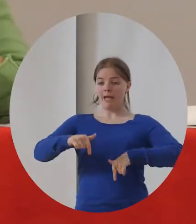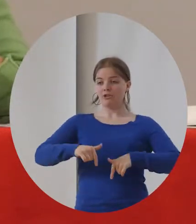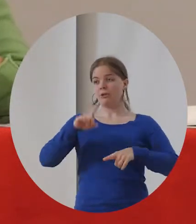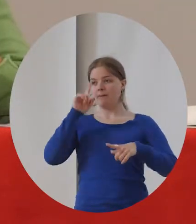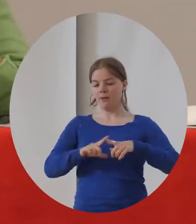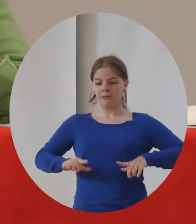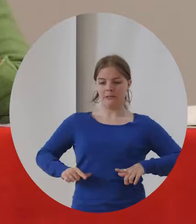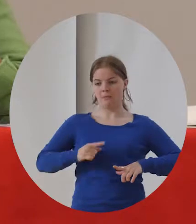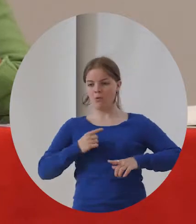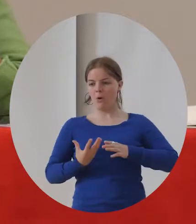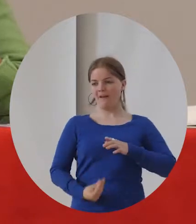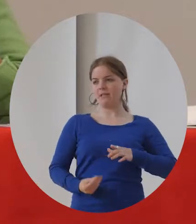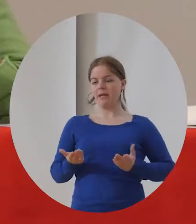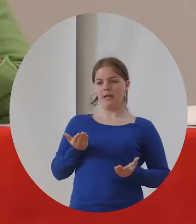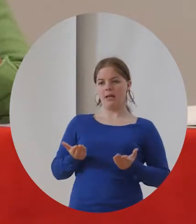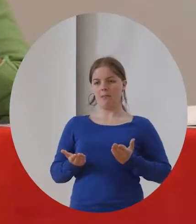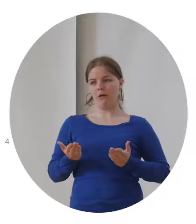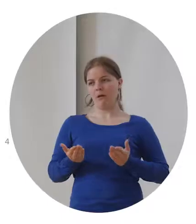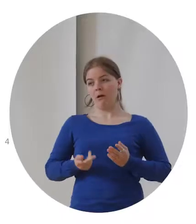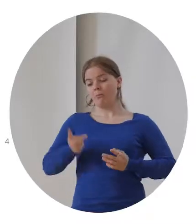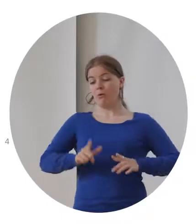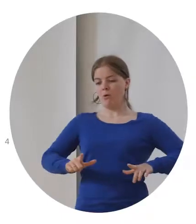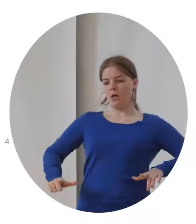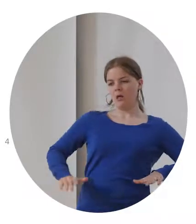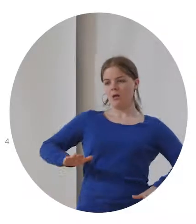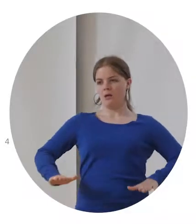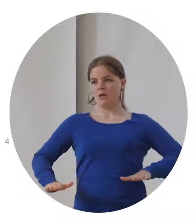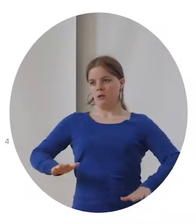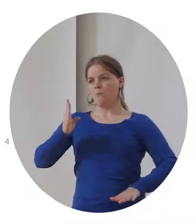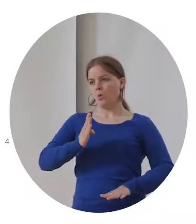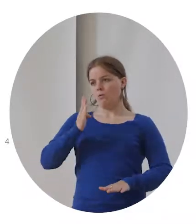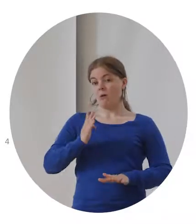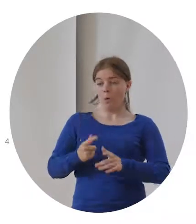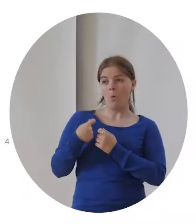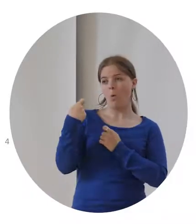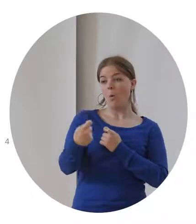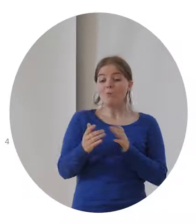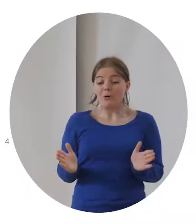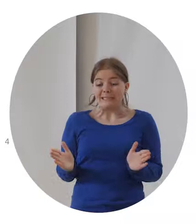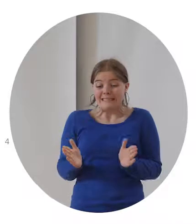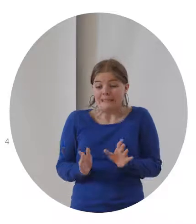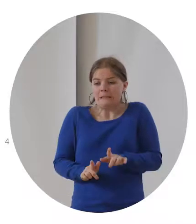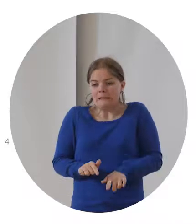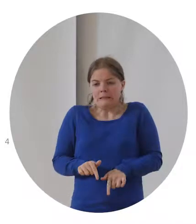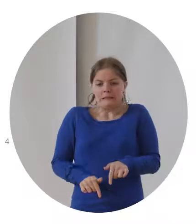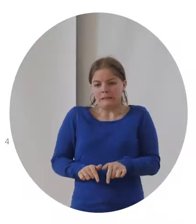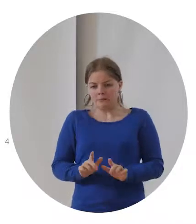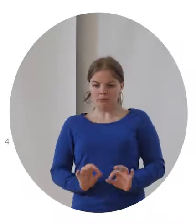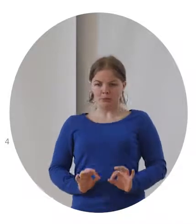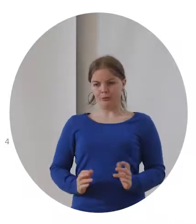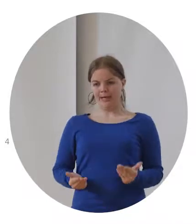est élargi et qui reste élargi longtemps. Voilà, ça va être assez difficile de rétrécir ce